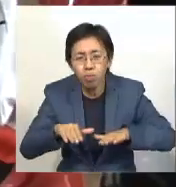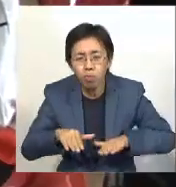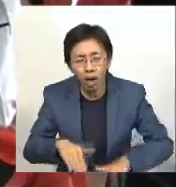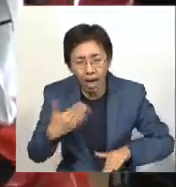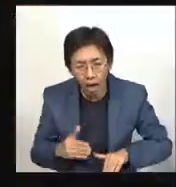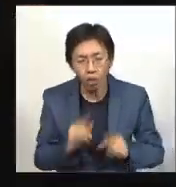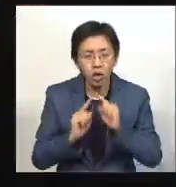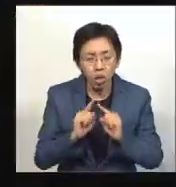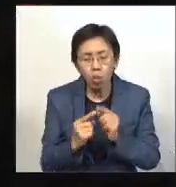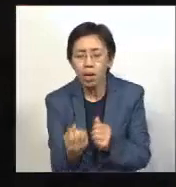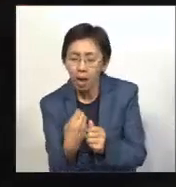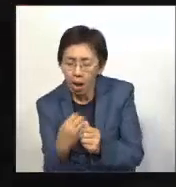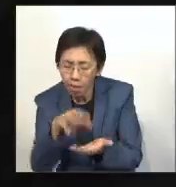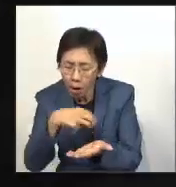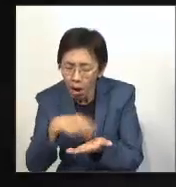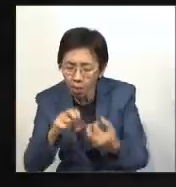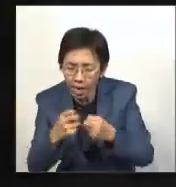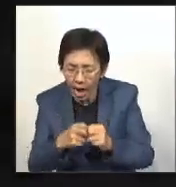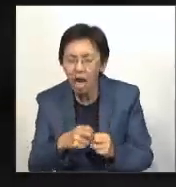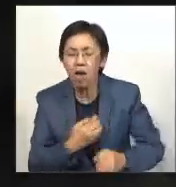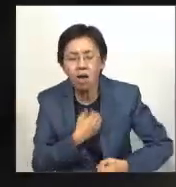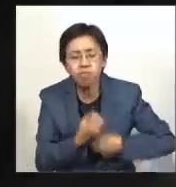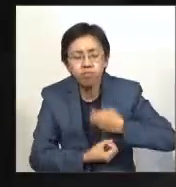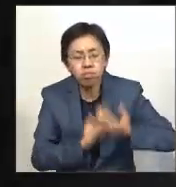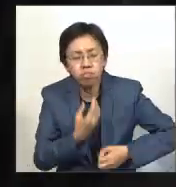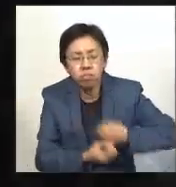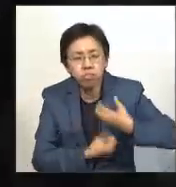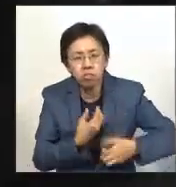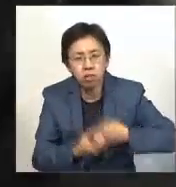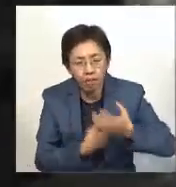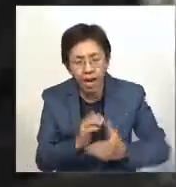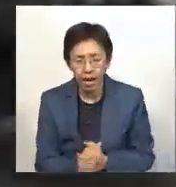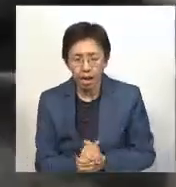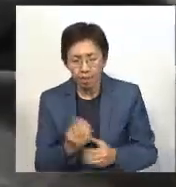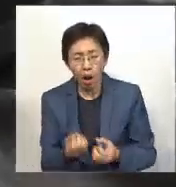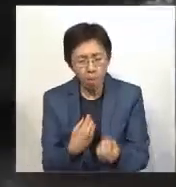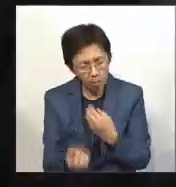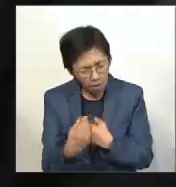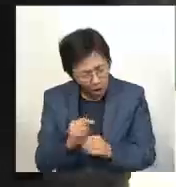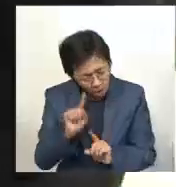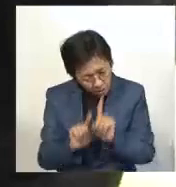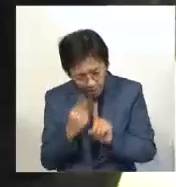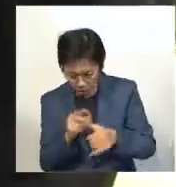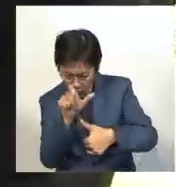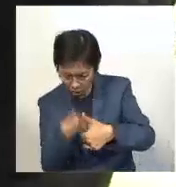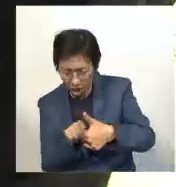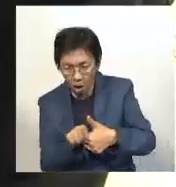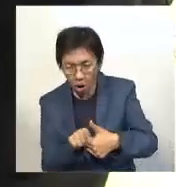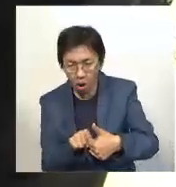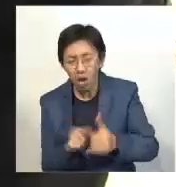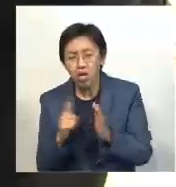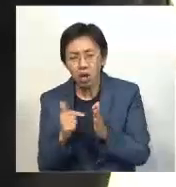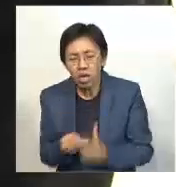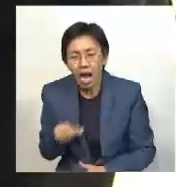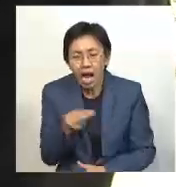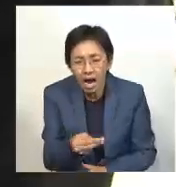ฟังปัญหาของผู้ป่วยเพื่อให้ได้พูดระบายความเครียดออกมาและประเมินตามอาการบางรายถึงต้องกลับจ่ายยาคลายเ